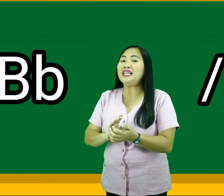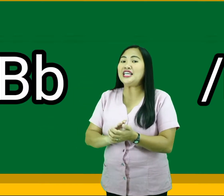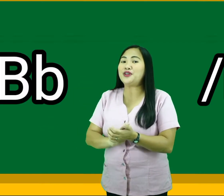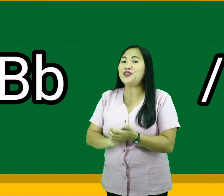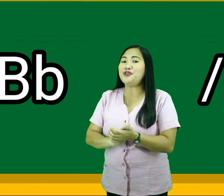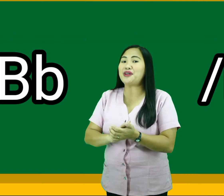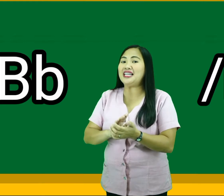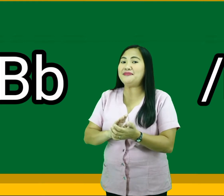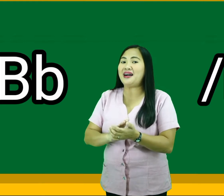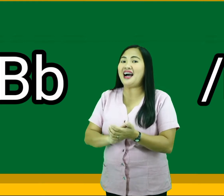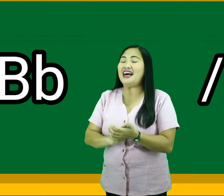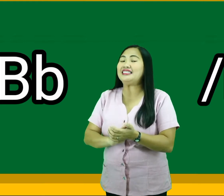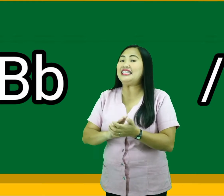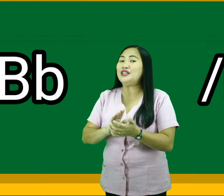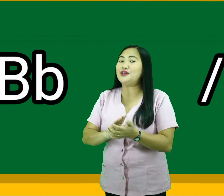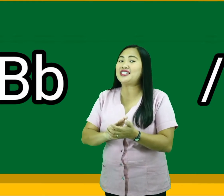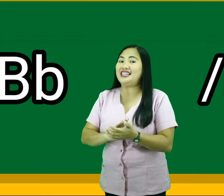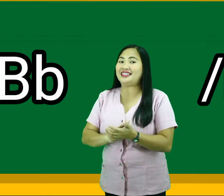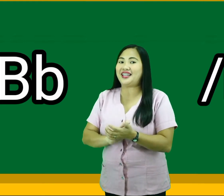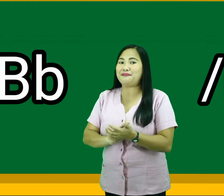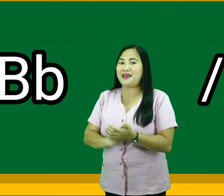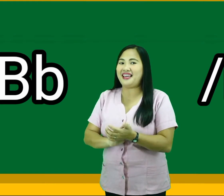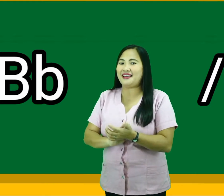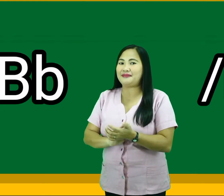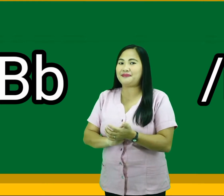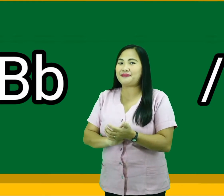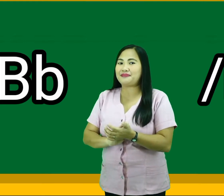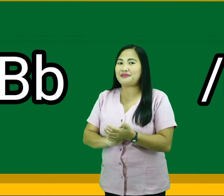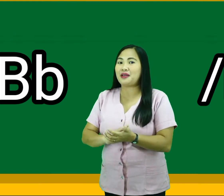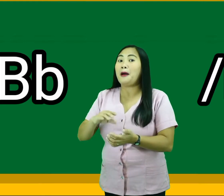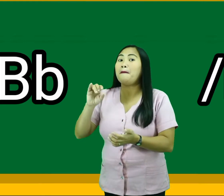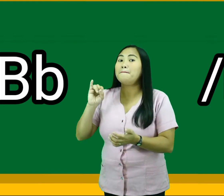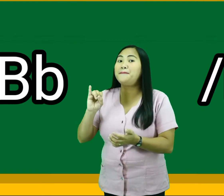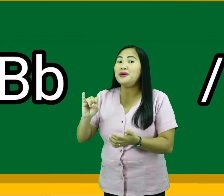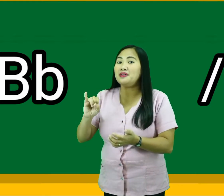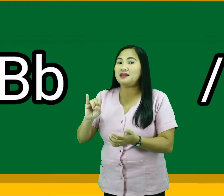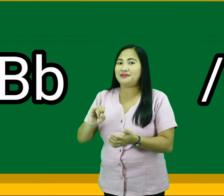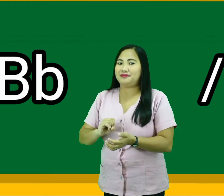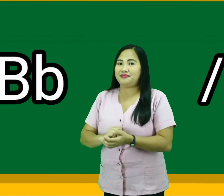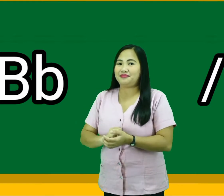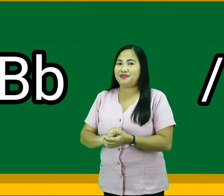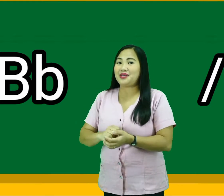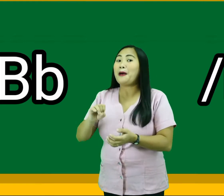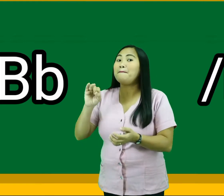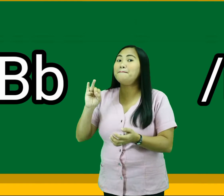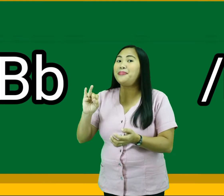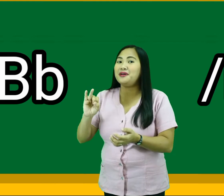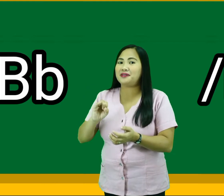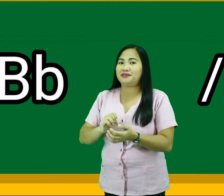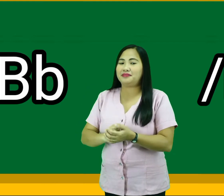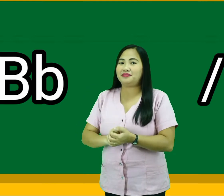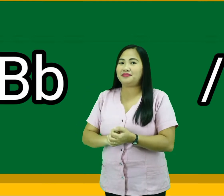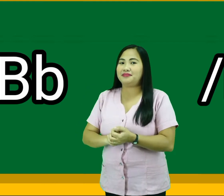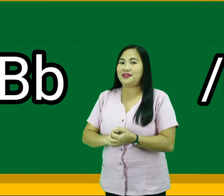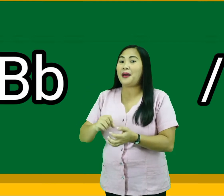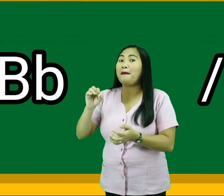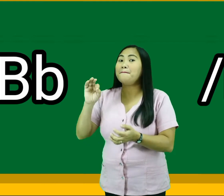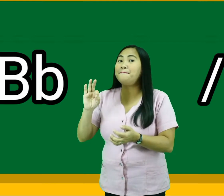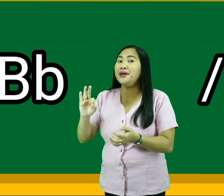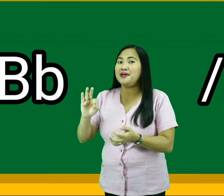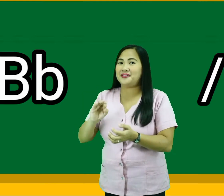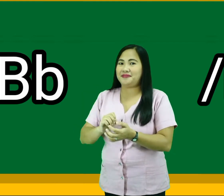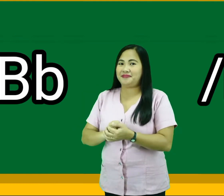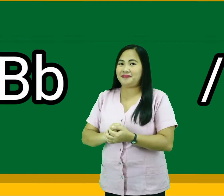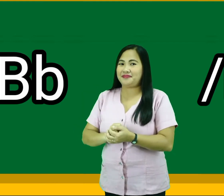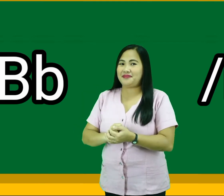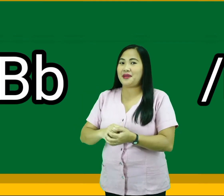Atong balikon og kalima ang tingog sa letrang B. B. B.